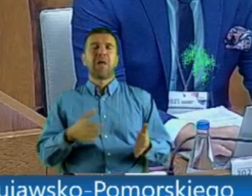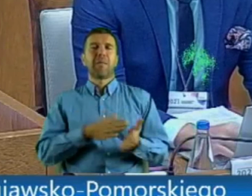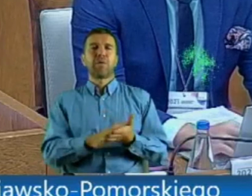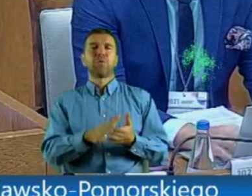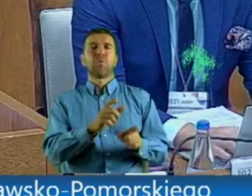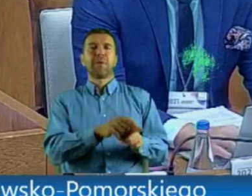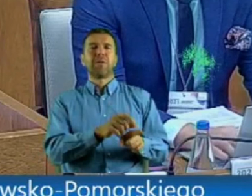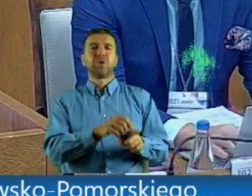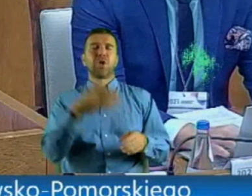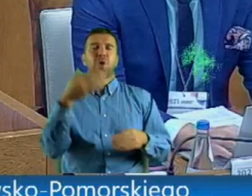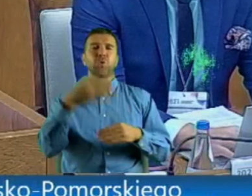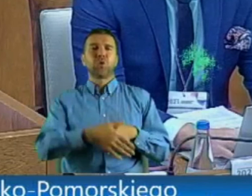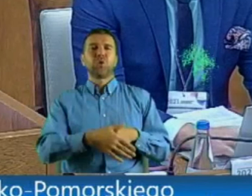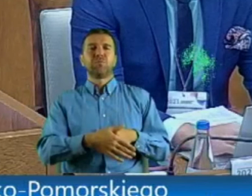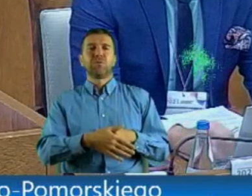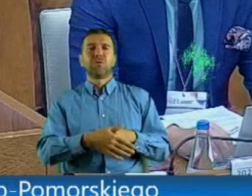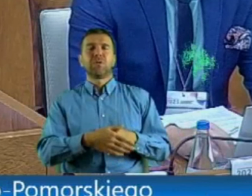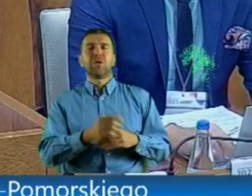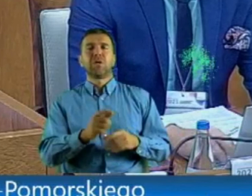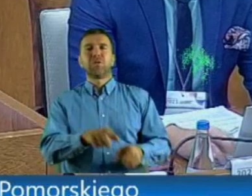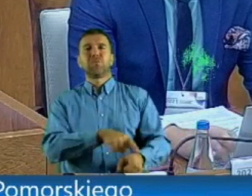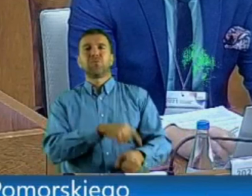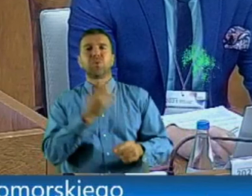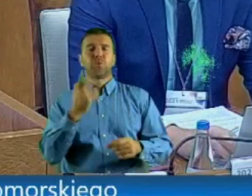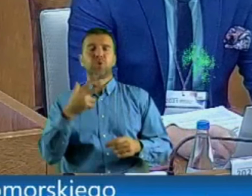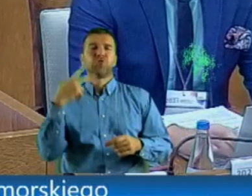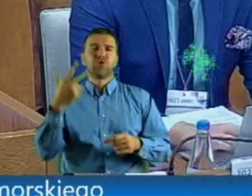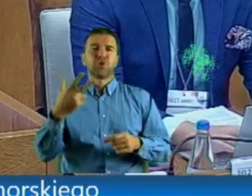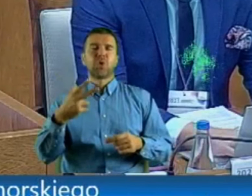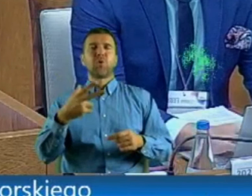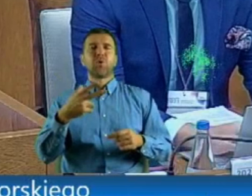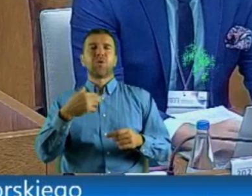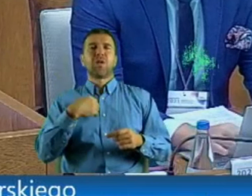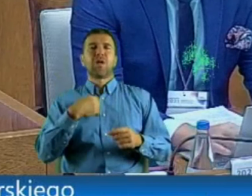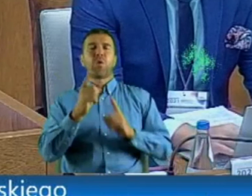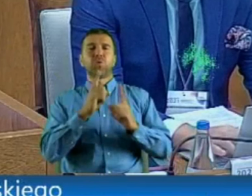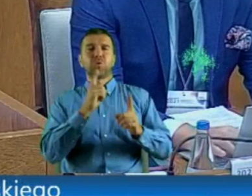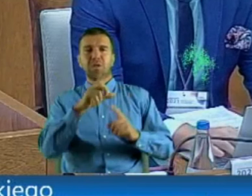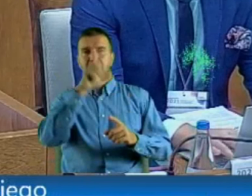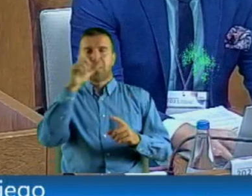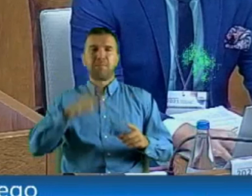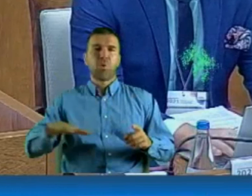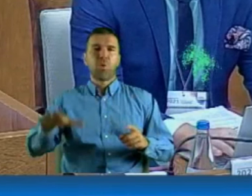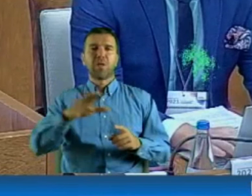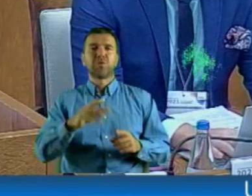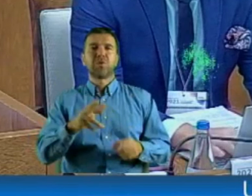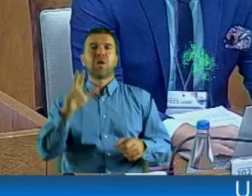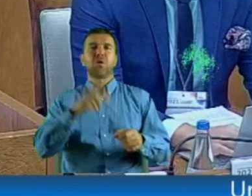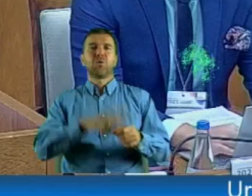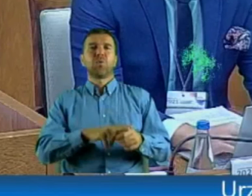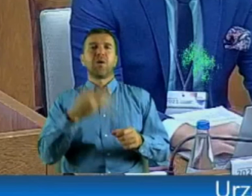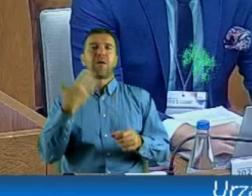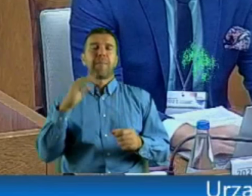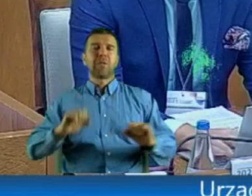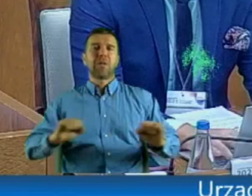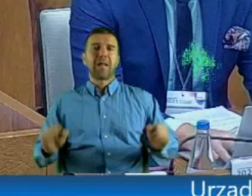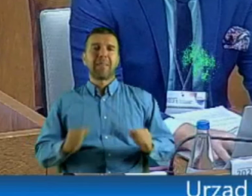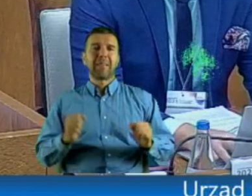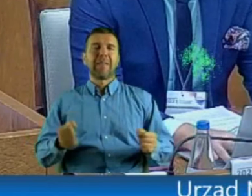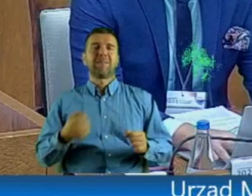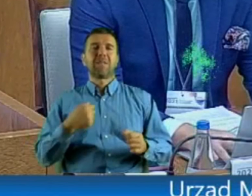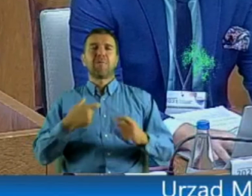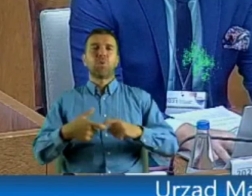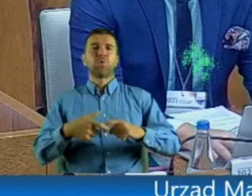października zakończyliśmy trwające 3 tygodnie konsultacje społeczne naszego projektu, w które bardzo aktywnie włączyły